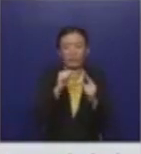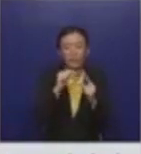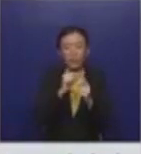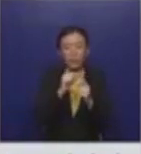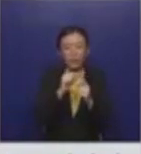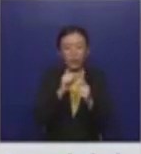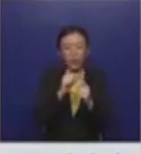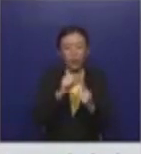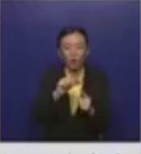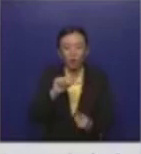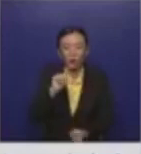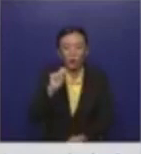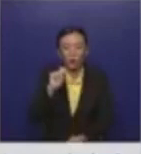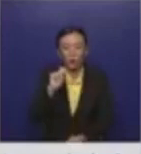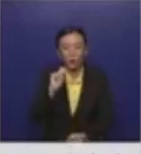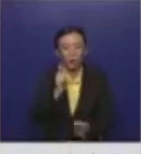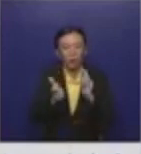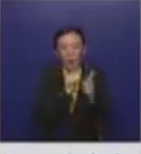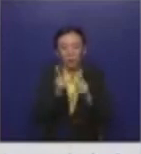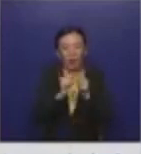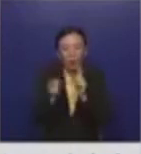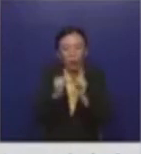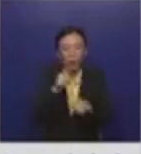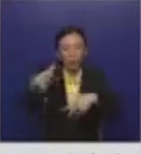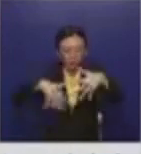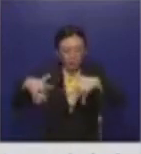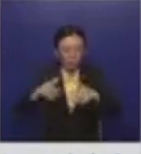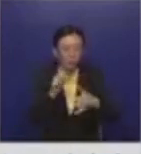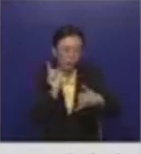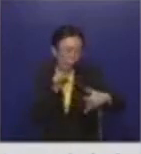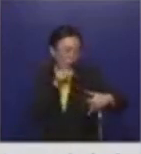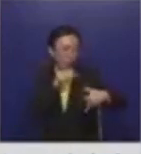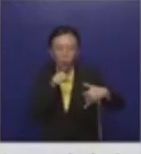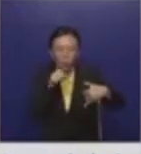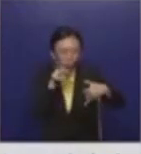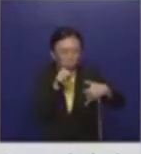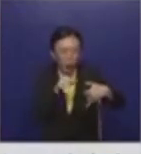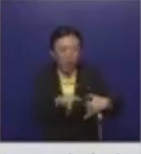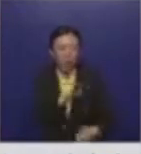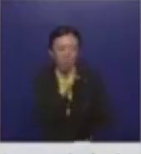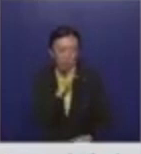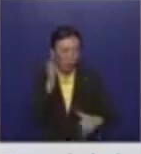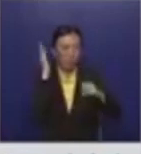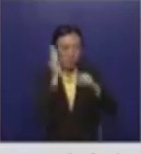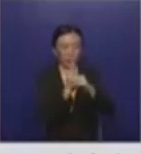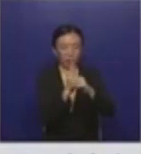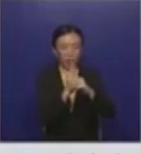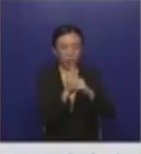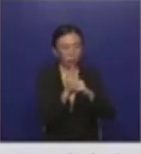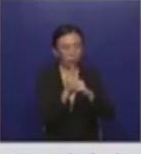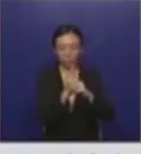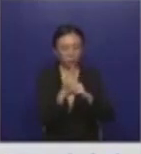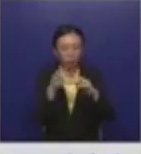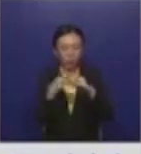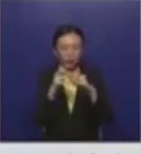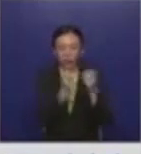งฮะทัวร์จะลงที่อธิบดีกรมสรรพากรท่านลองไปบล็อกดูสิครับมันนั้นมิติเหล่